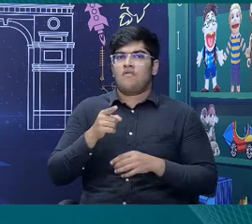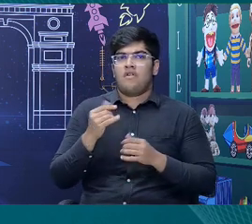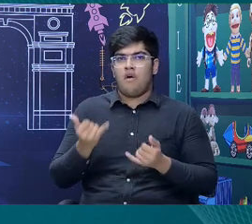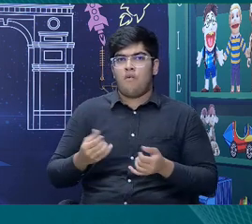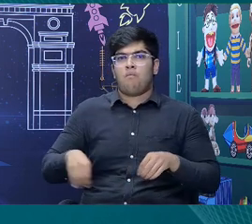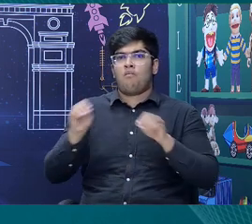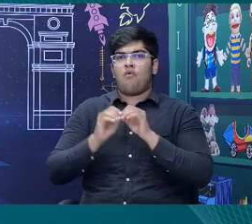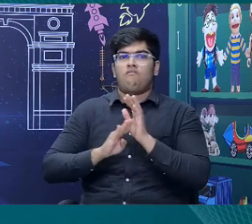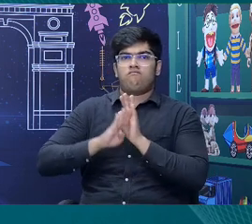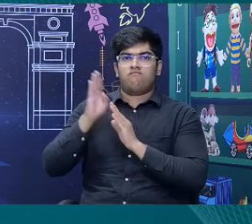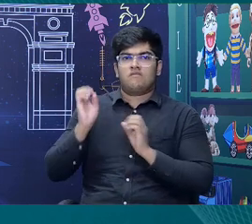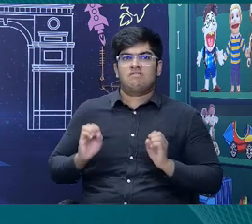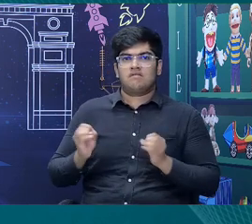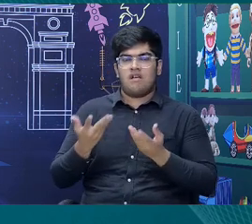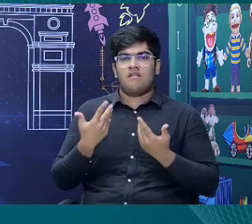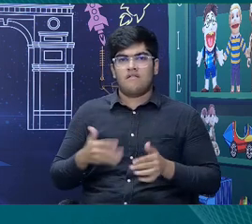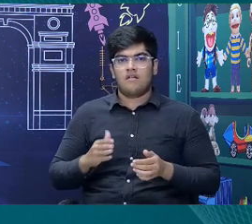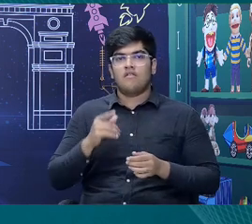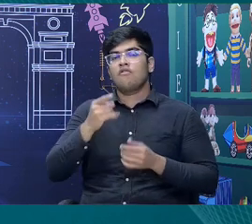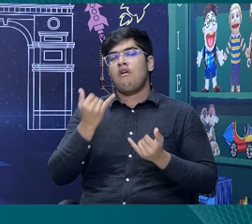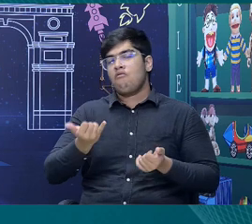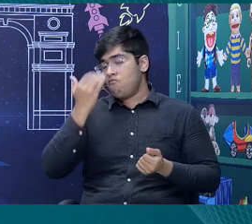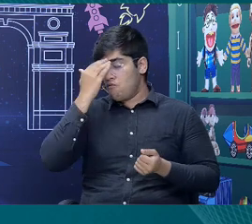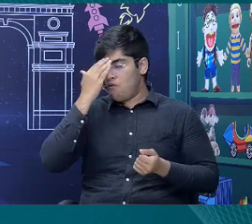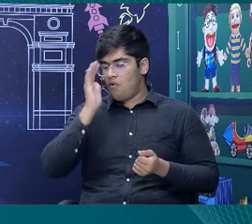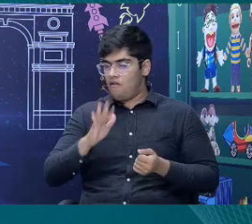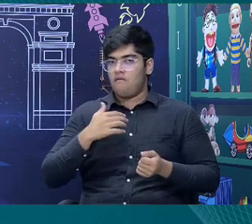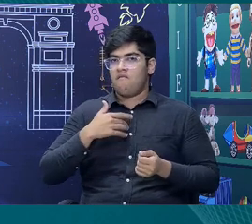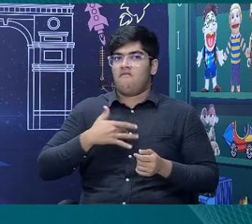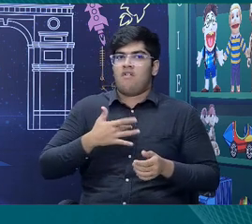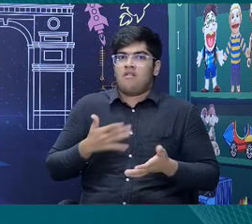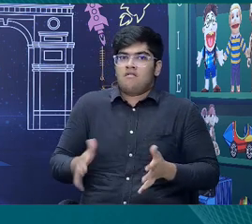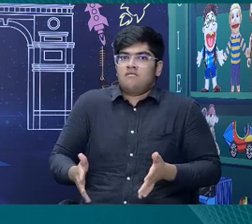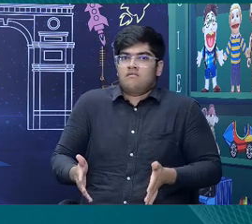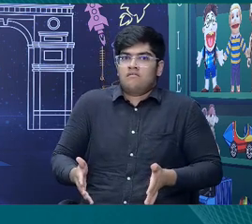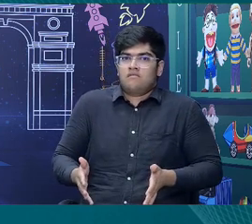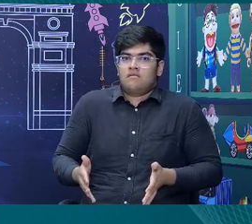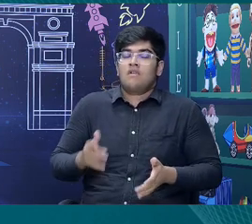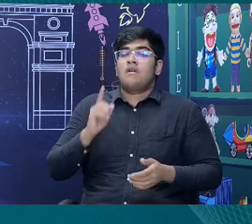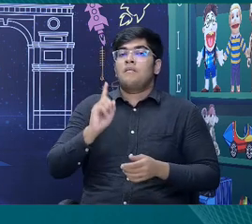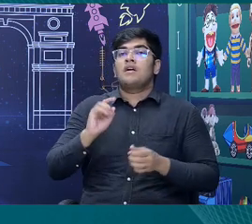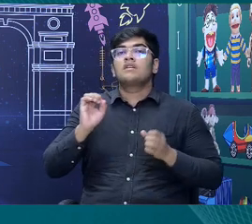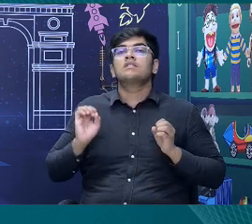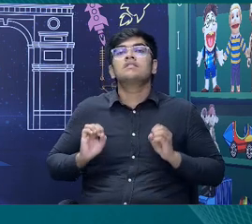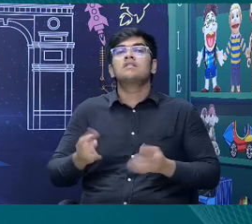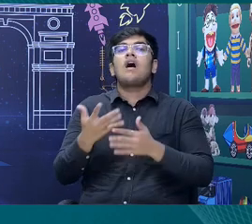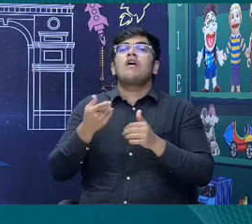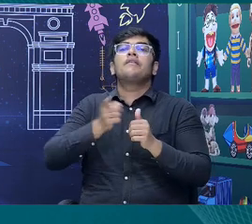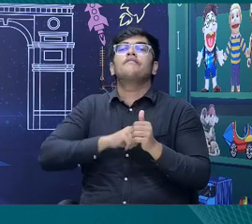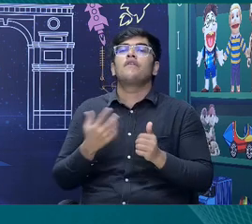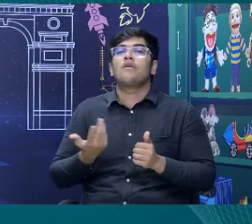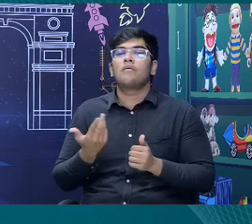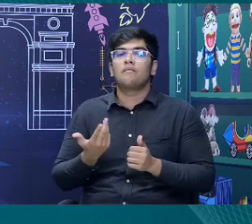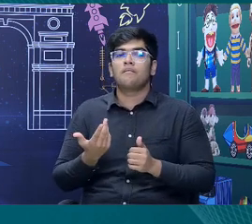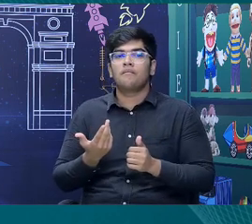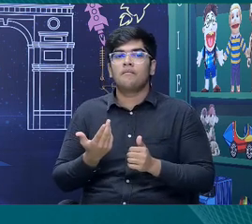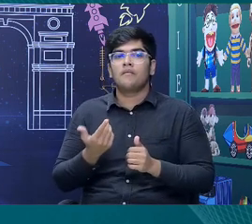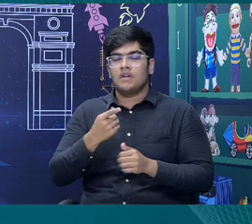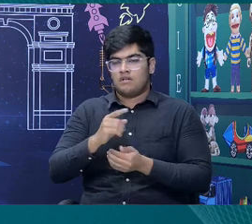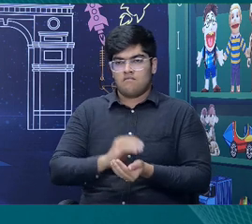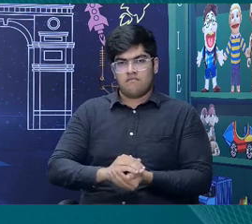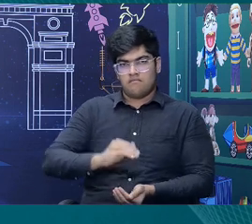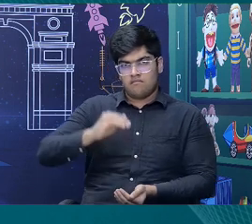है लेकिन उसका आपको मालूम है कि अच्छा मुझे एंजाइटी हो रही है लेकिन वो शुरुआत कहां से हुई अगर वो चाइल्डहुड